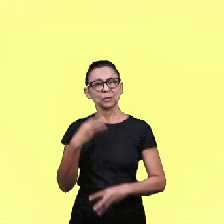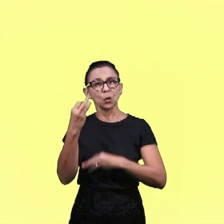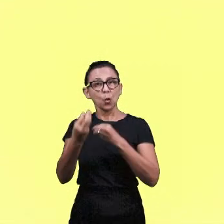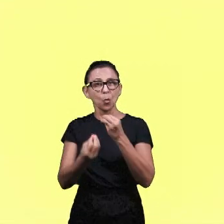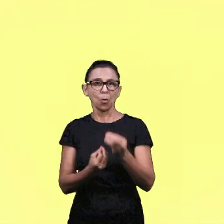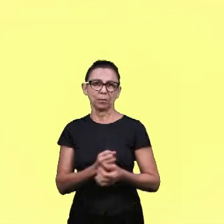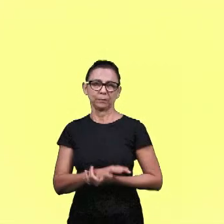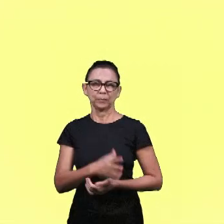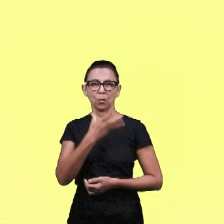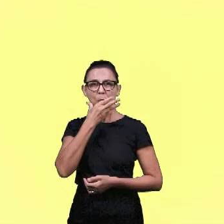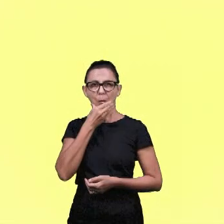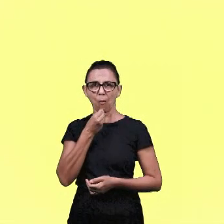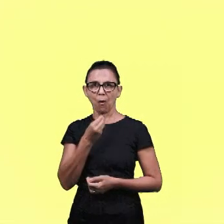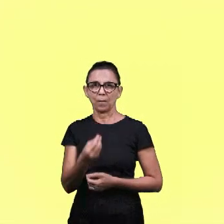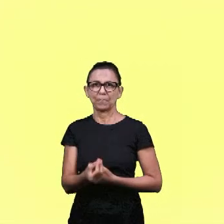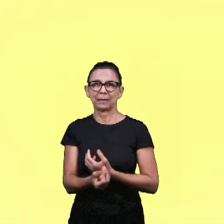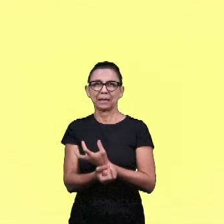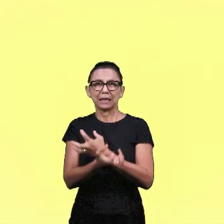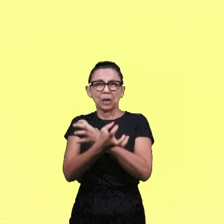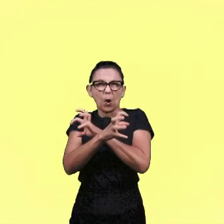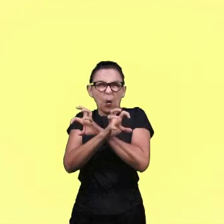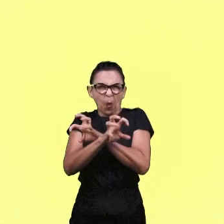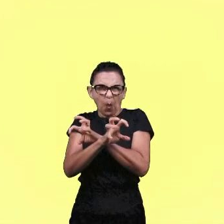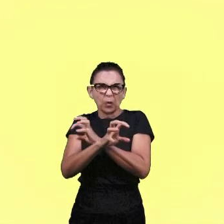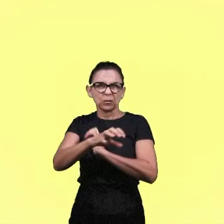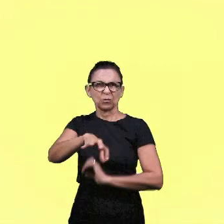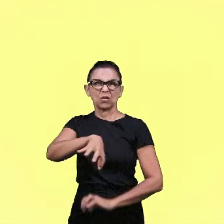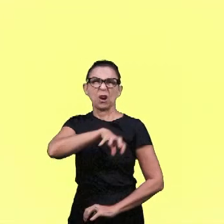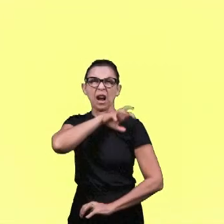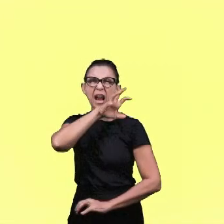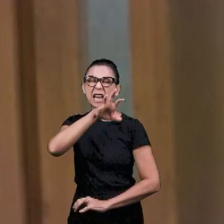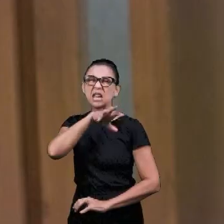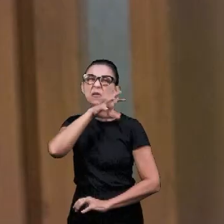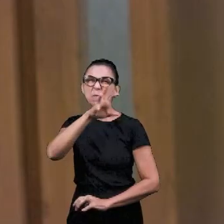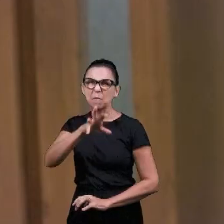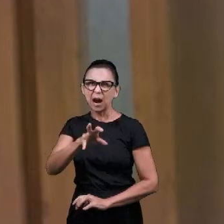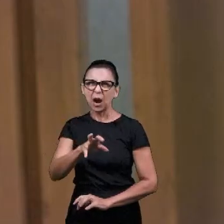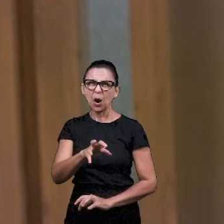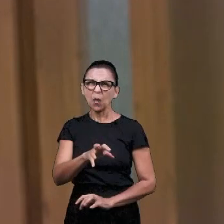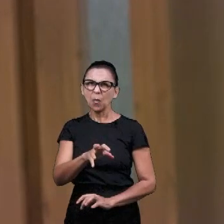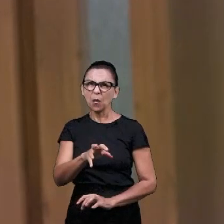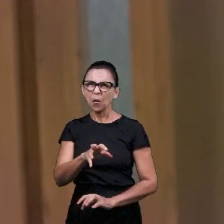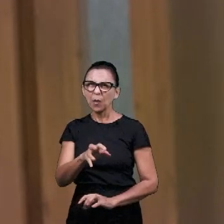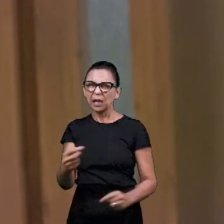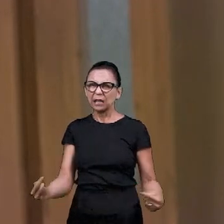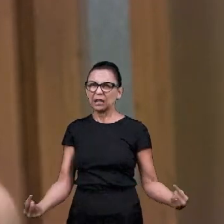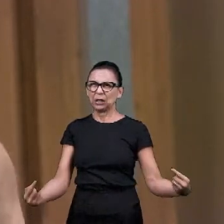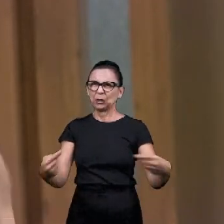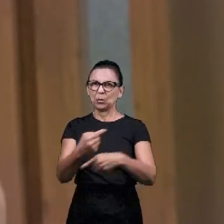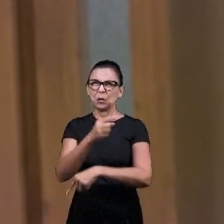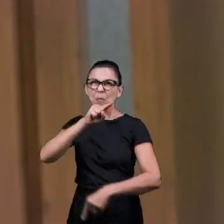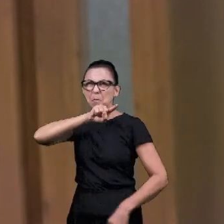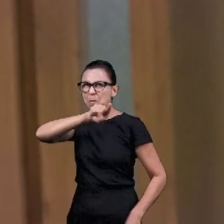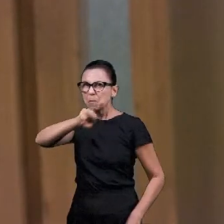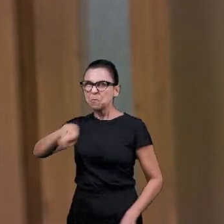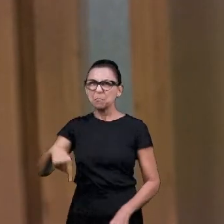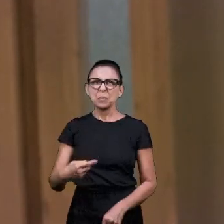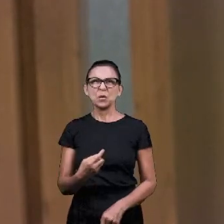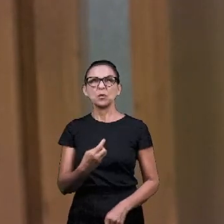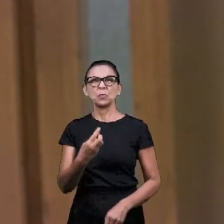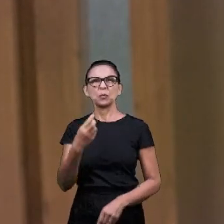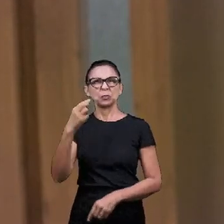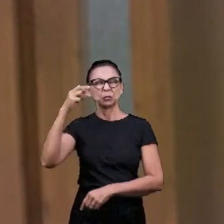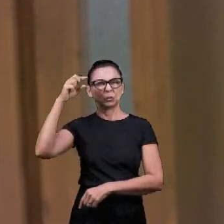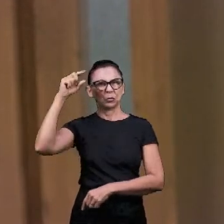animal, est-ce qu'il pourrait vaincre 1000 soldats? Cela semble être une folie, n'est-ce pas? Mais ce qui est la folie pour le monde, c'est le pouvoir de Dieu pour